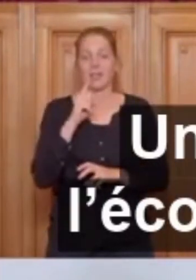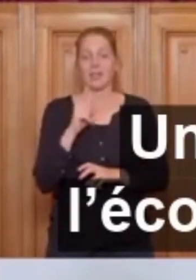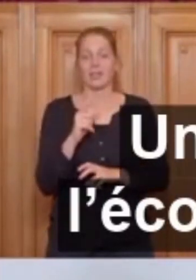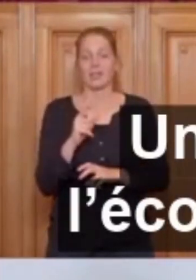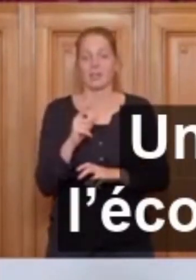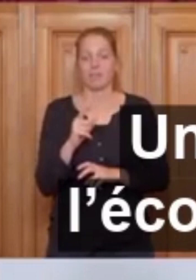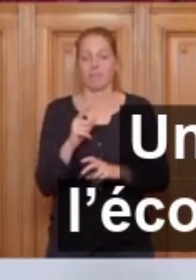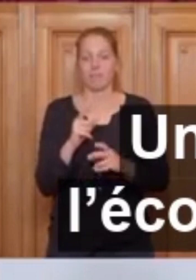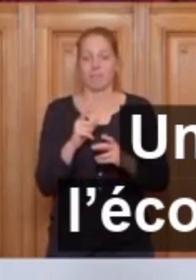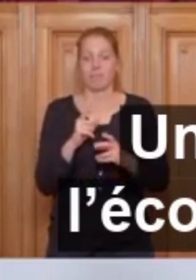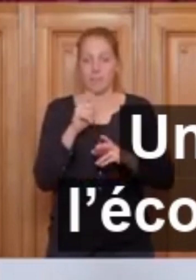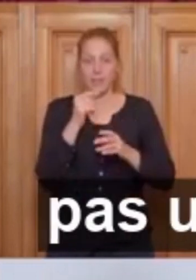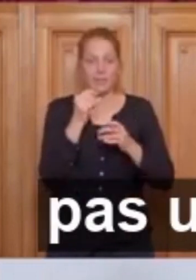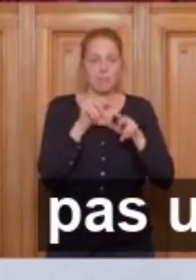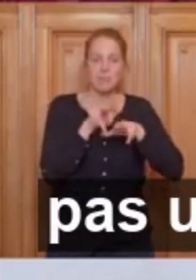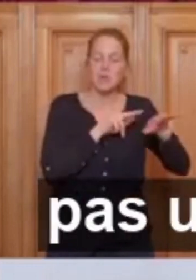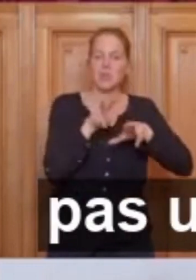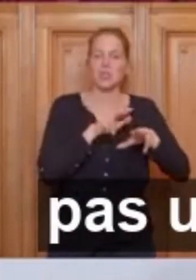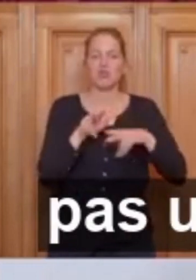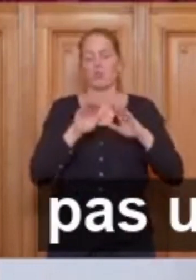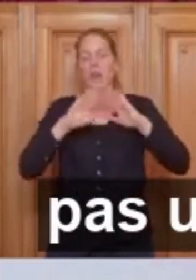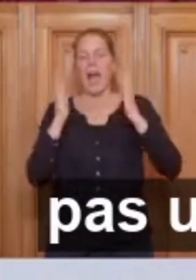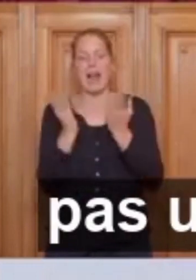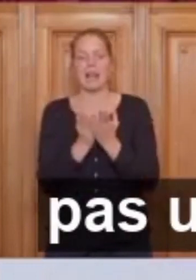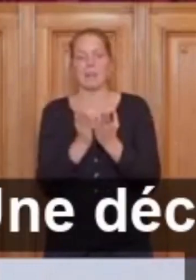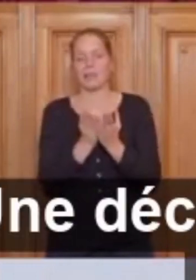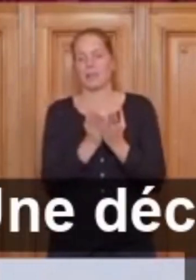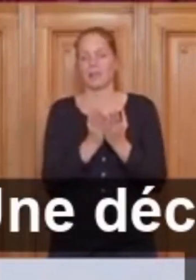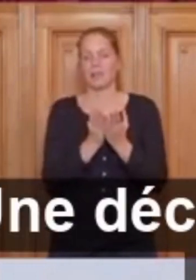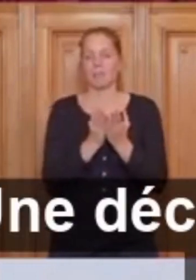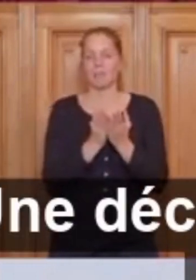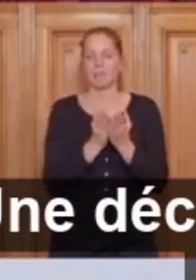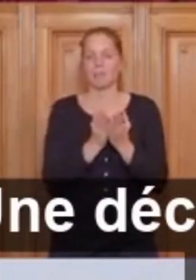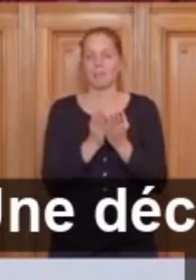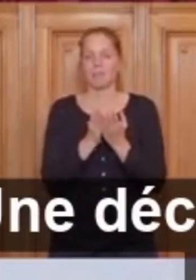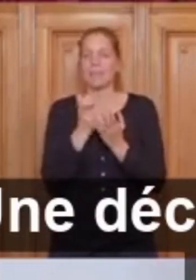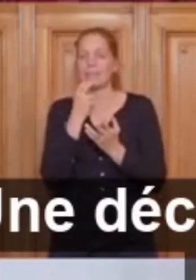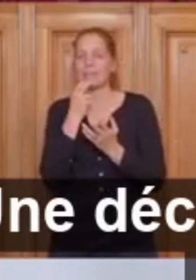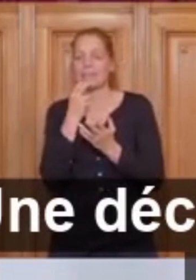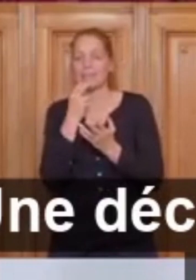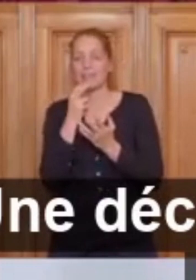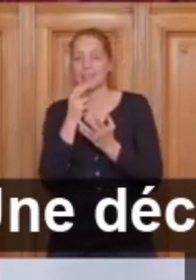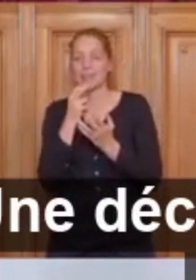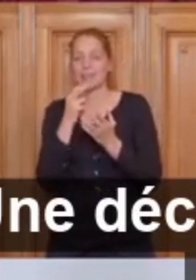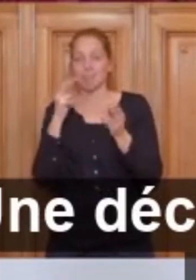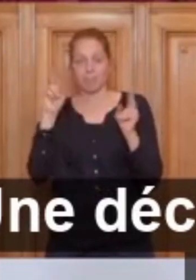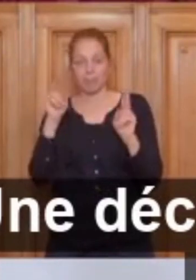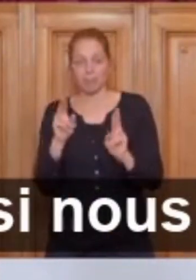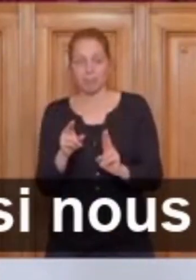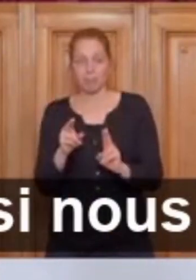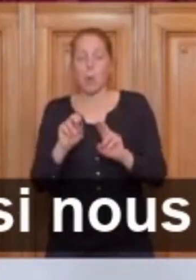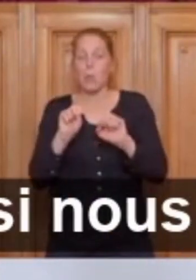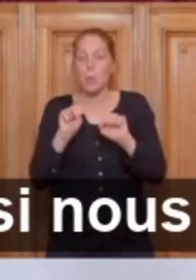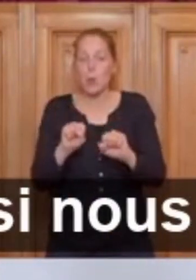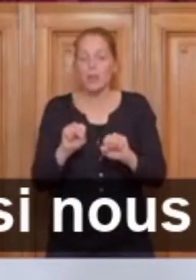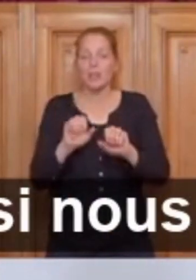von der Ökonomie oder vom Land allgemein, auch nicht ökonomische Sektoren. Eine Dekarbonisierung ist nicht mehr ganz los